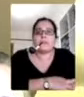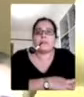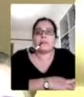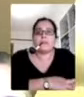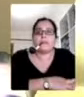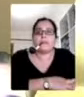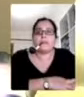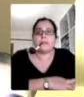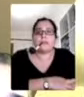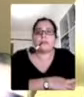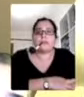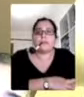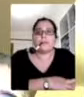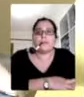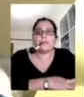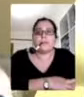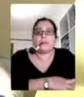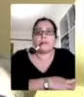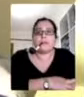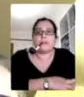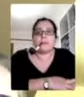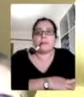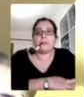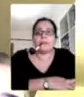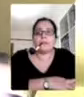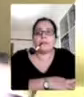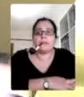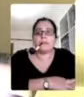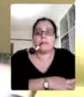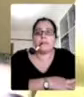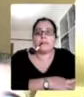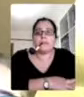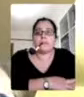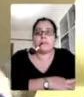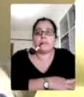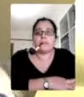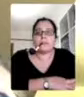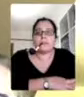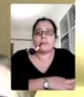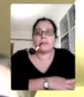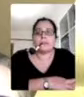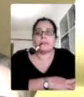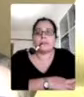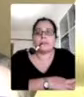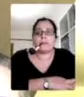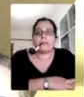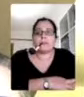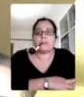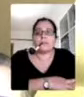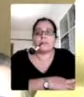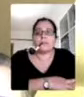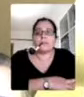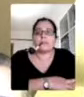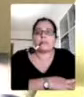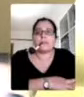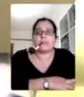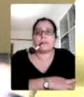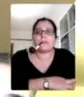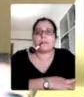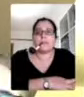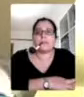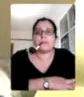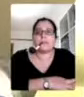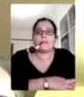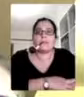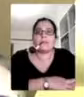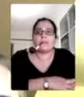ilerlemeye sebep oluyor. Şimdi mesela daha evvelden bilmediğimiz bir şeyi öğrendim. Ben mesela çakmaklar Ankara'ya gitmek zorundayım. Şimdi siz